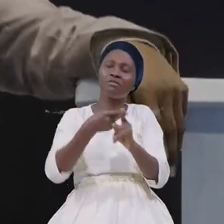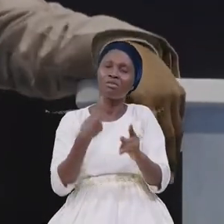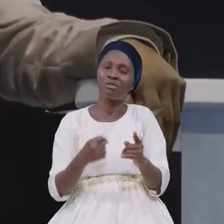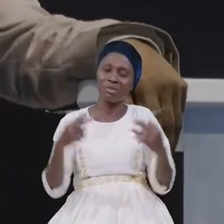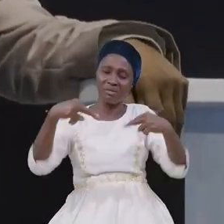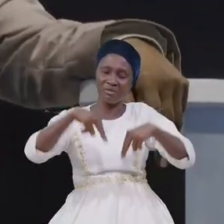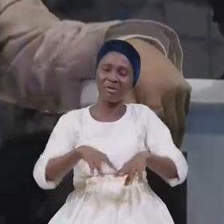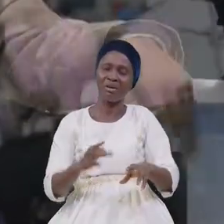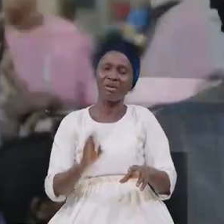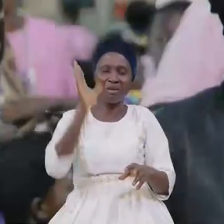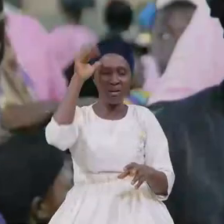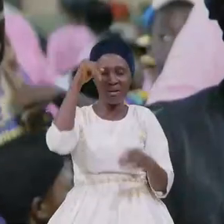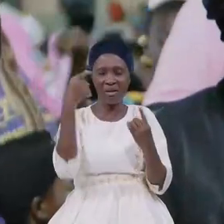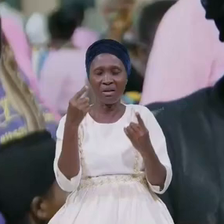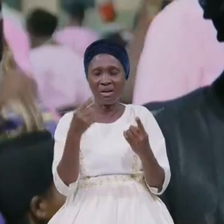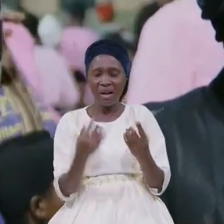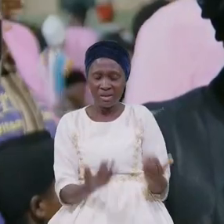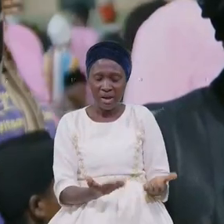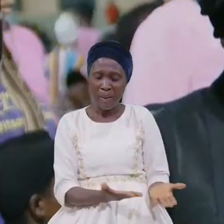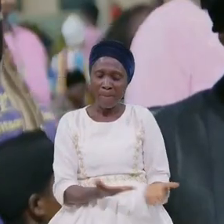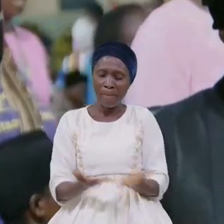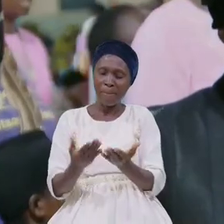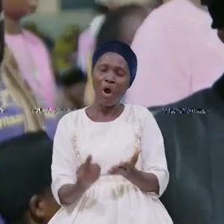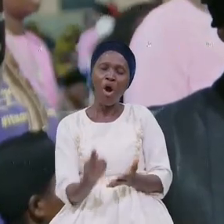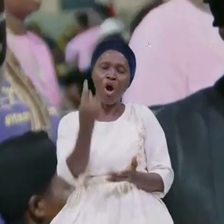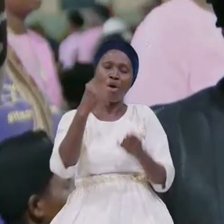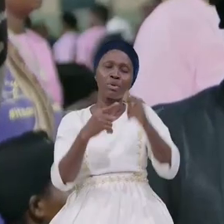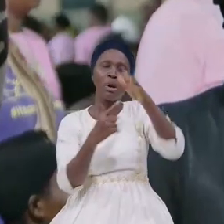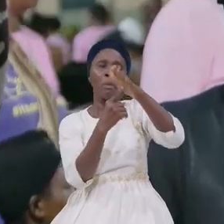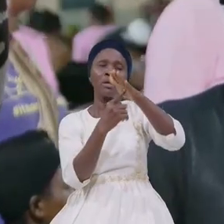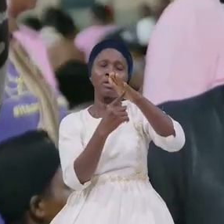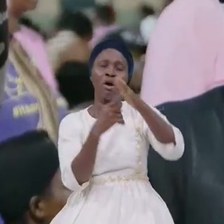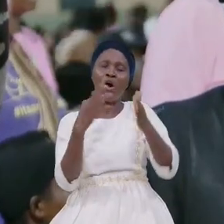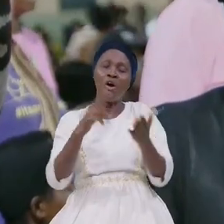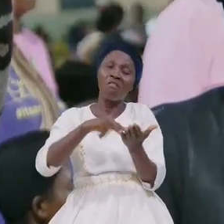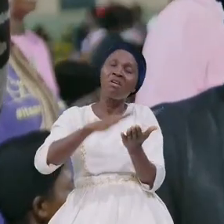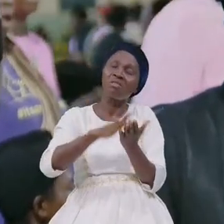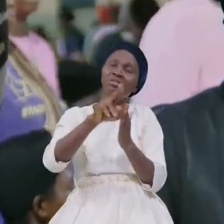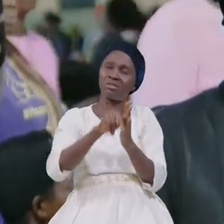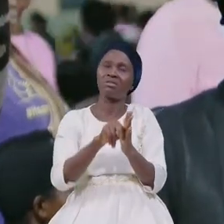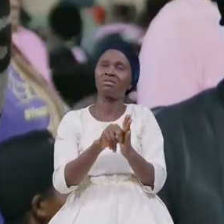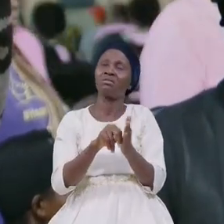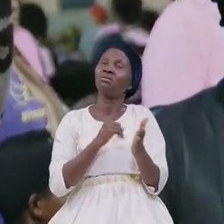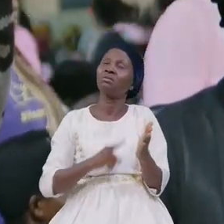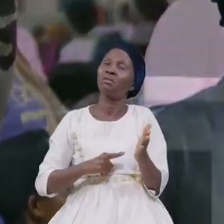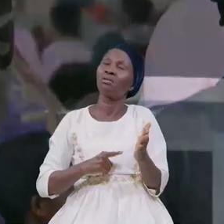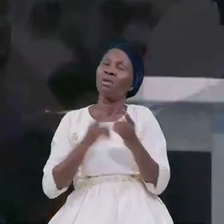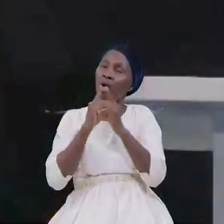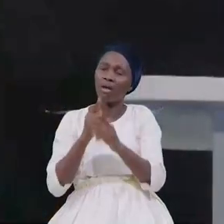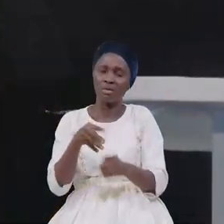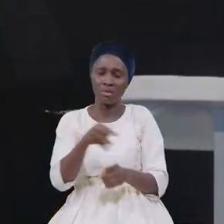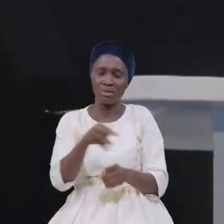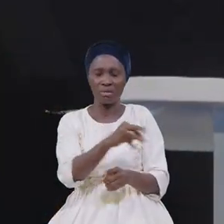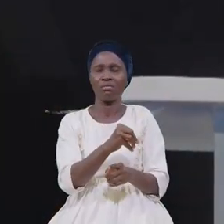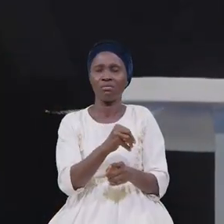tu les retires de la vallée de rébellion pour les mettre sur la montagne de la justice. Seigneur, exauce leurs prières,